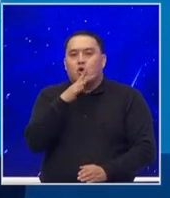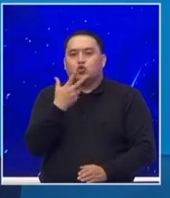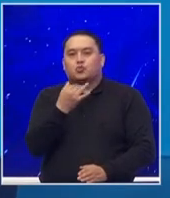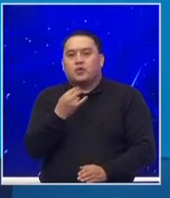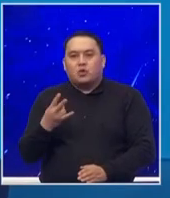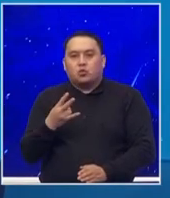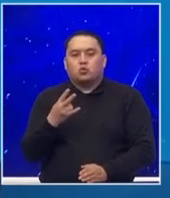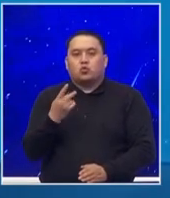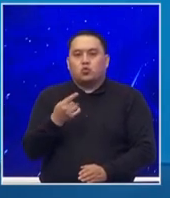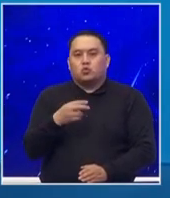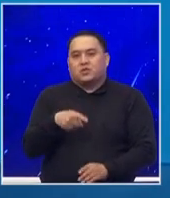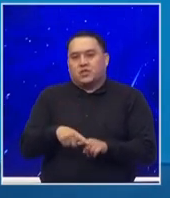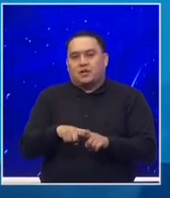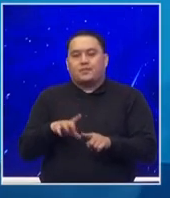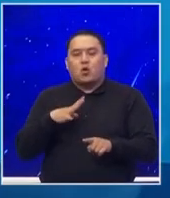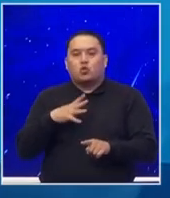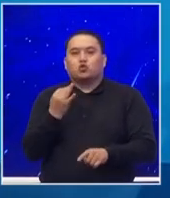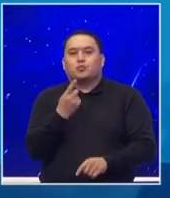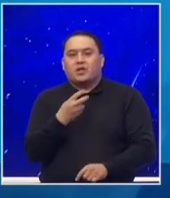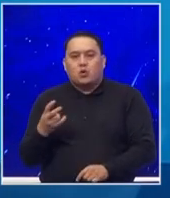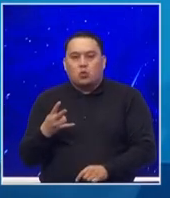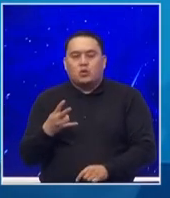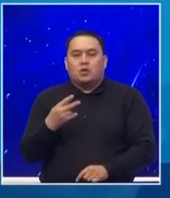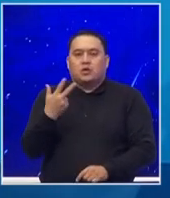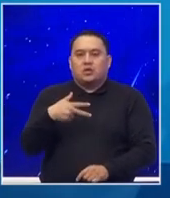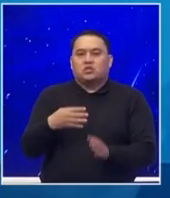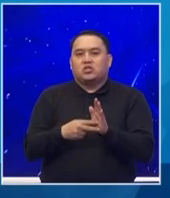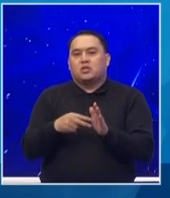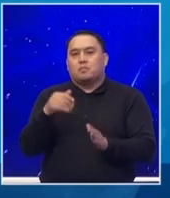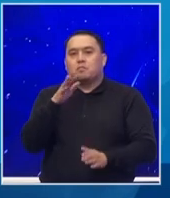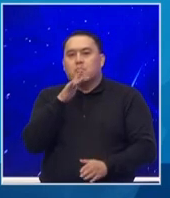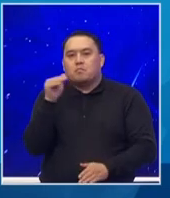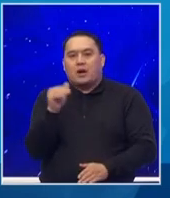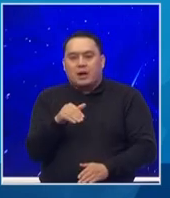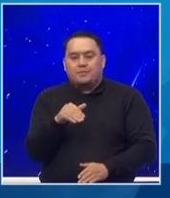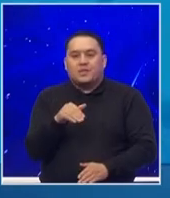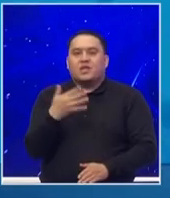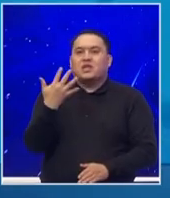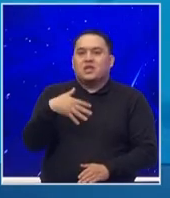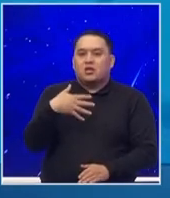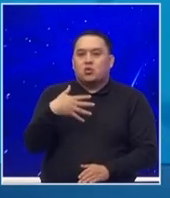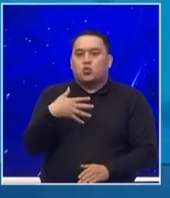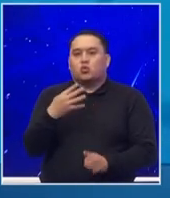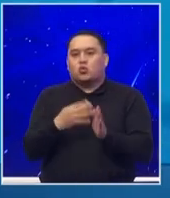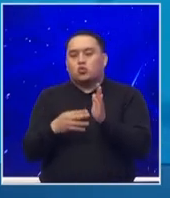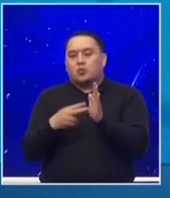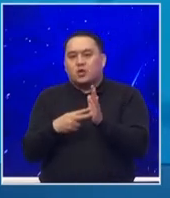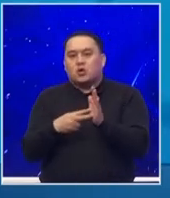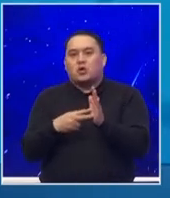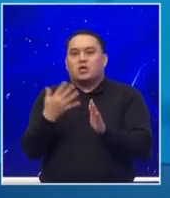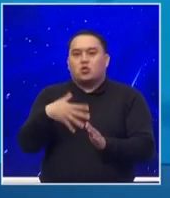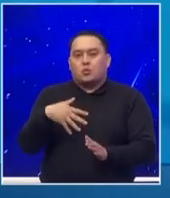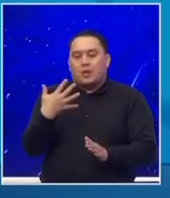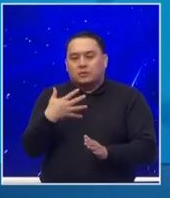миллион 437 мың, 45 жас 3 миллион 947 мың, 50 жас 4 миллион 495 мың, 55